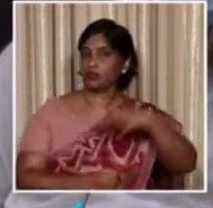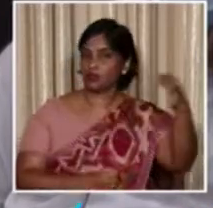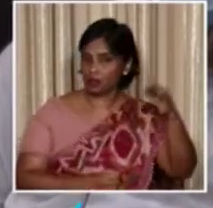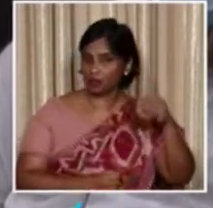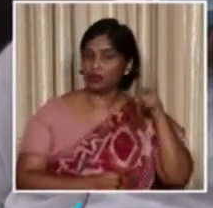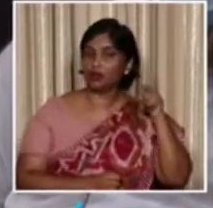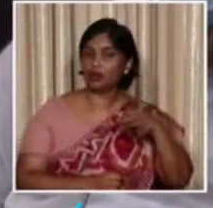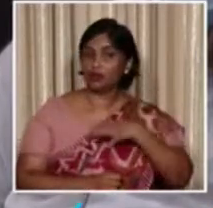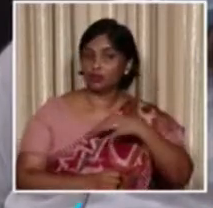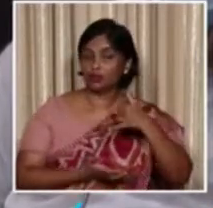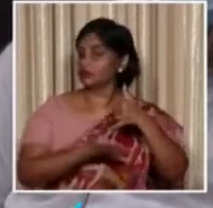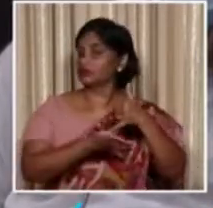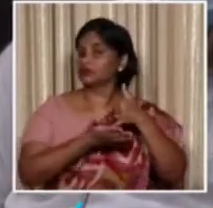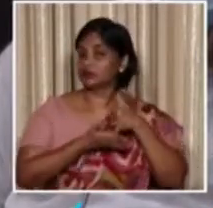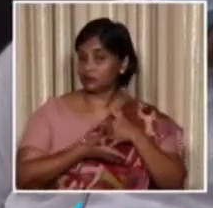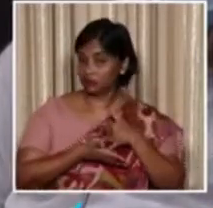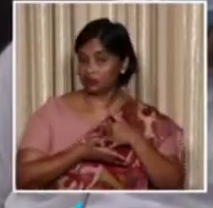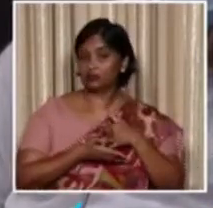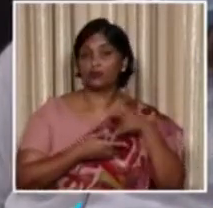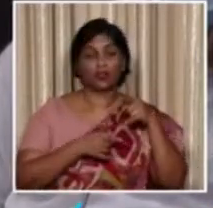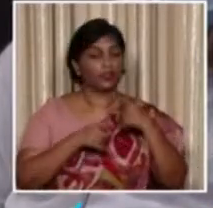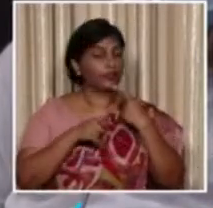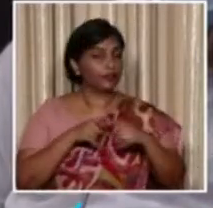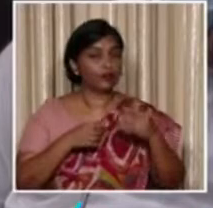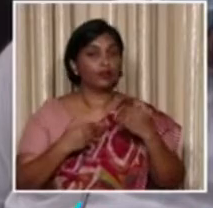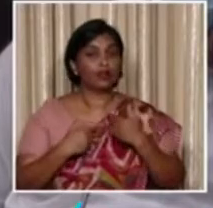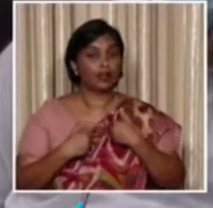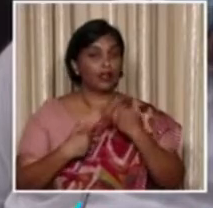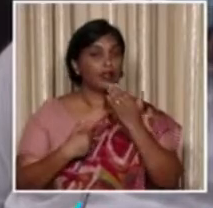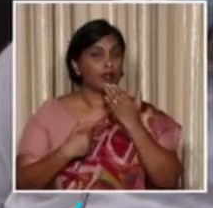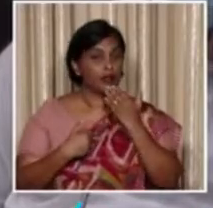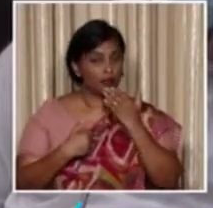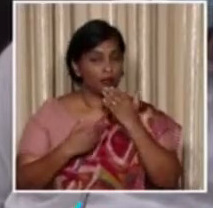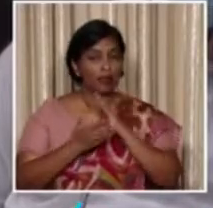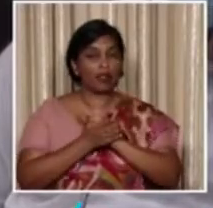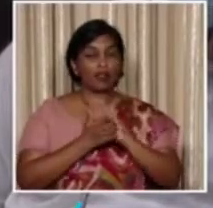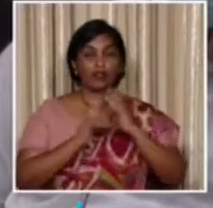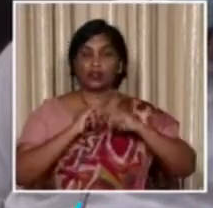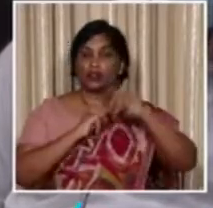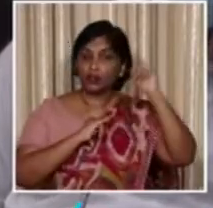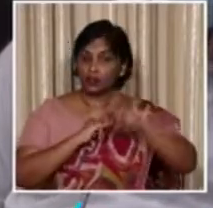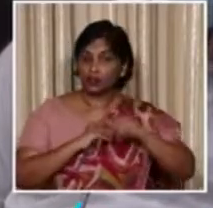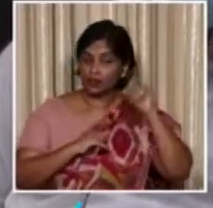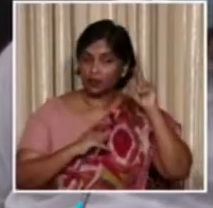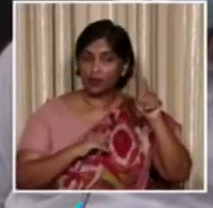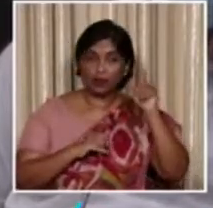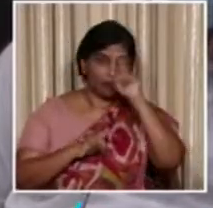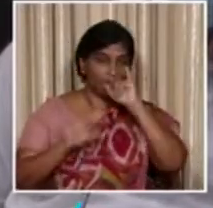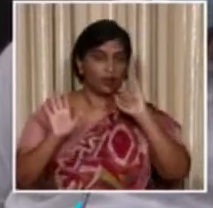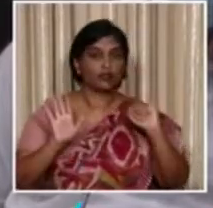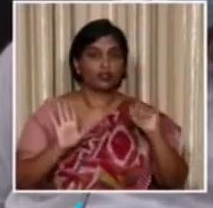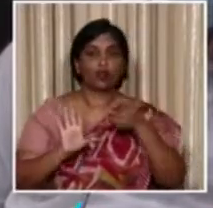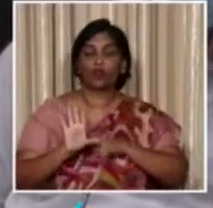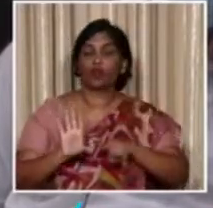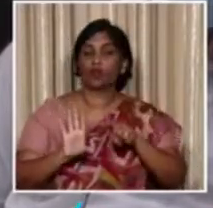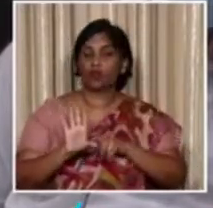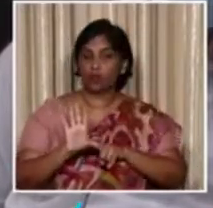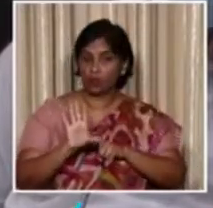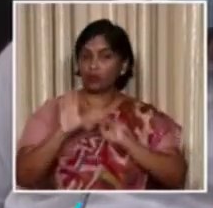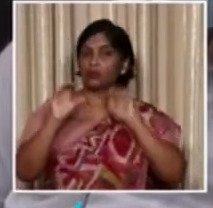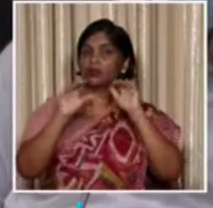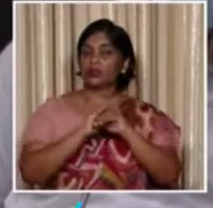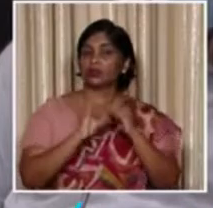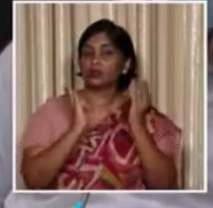ඒ තෝරගෙන මට සම්මාන දීලා ඒ විතරක් නෙවෙයි මට ඇමරිකාවේ හාවර්ඩ් විශ්වවිද්‍යාලයේ මාස 6ක පාඨමාලාවක්